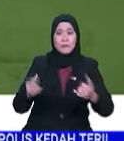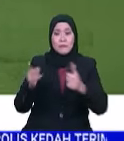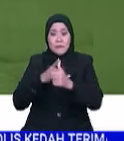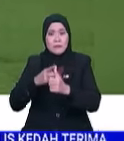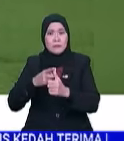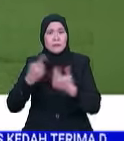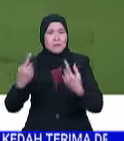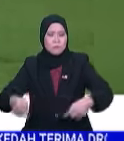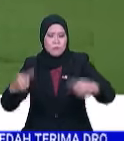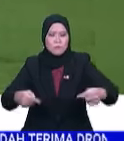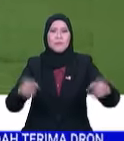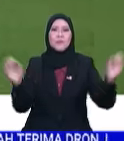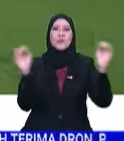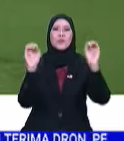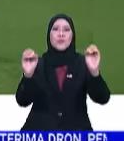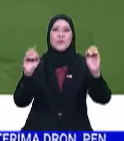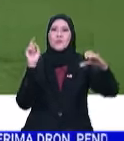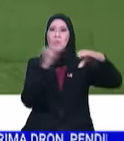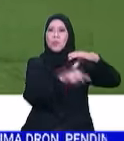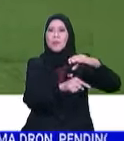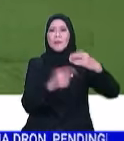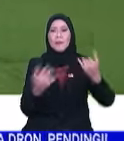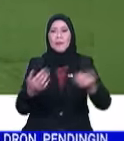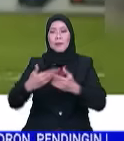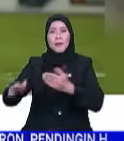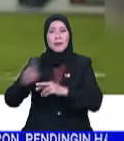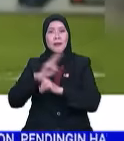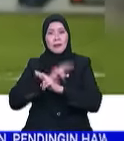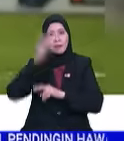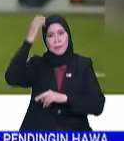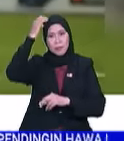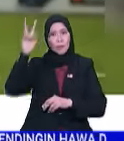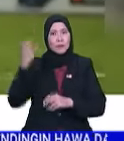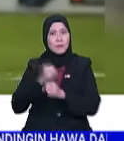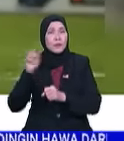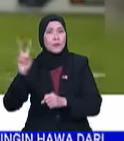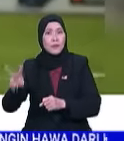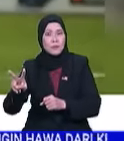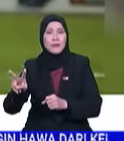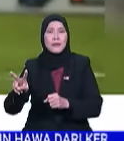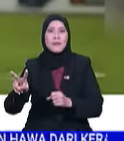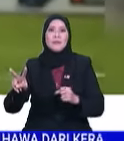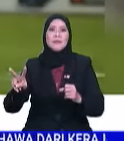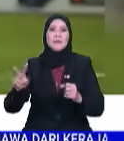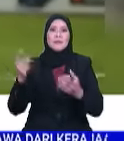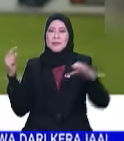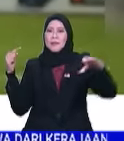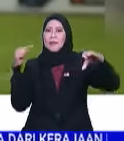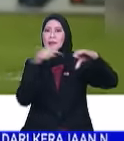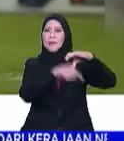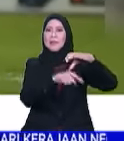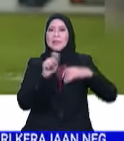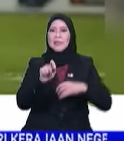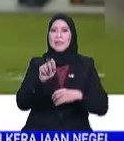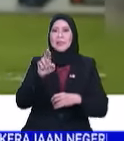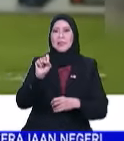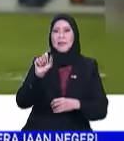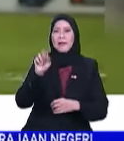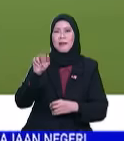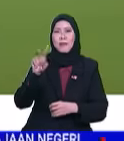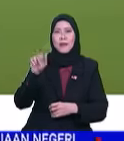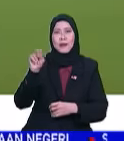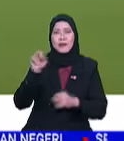berlalu tanpa sebarang jaringan. Selepas rehat, Selangor FC 2 memecah kebuntuan menerusi jaringan T. Saravanan pada